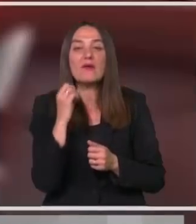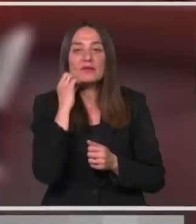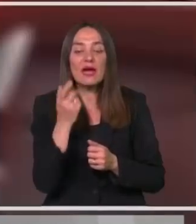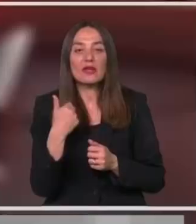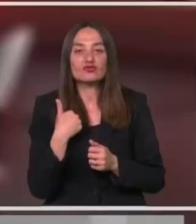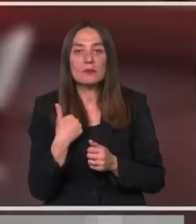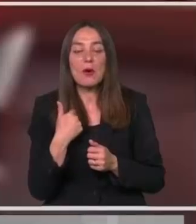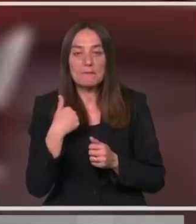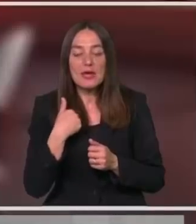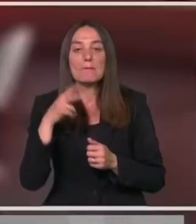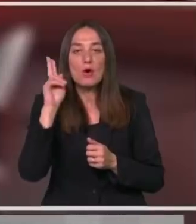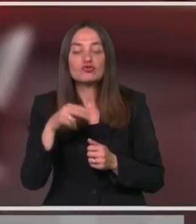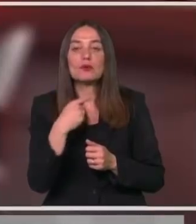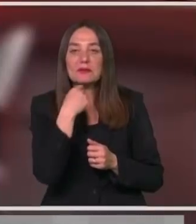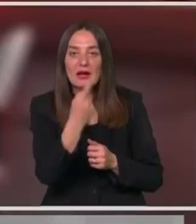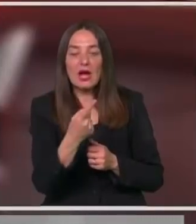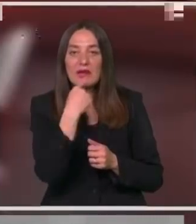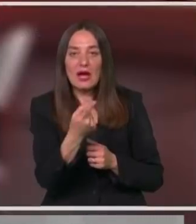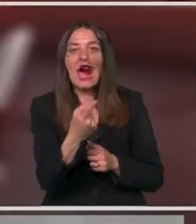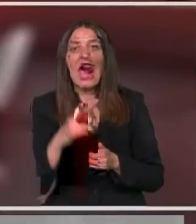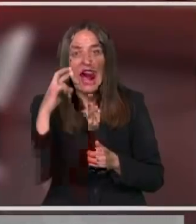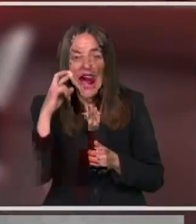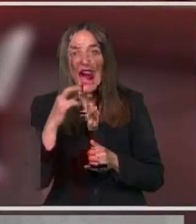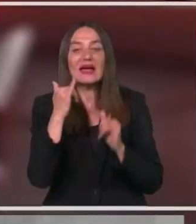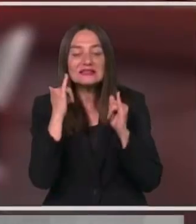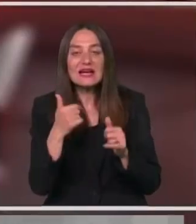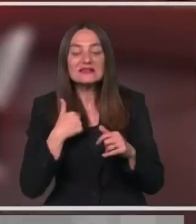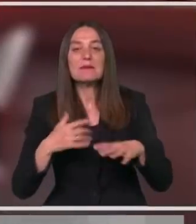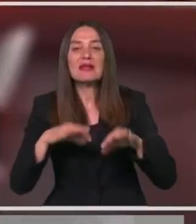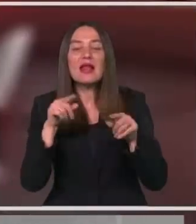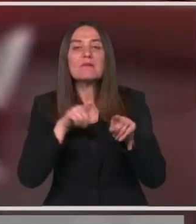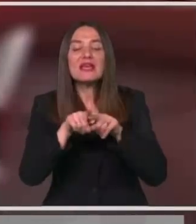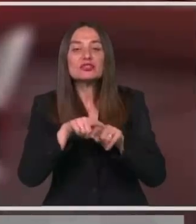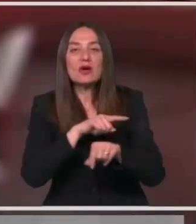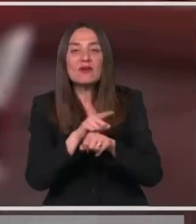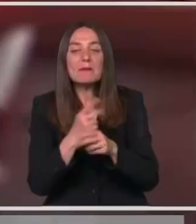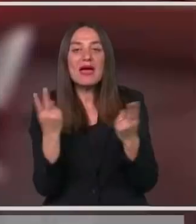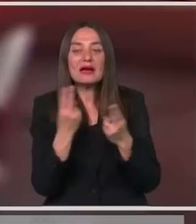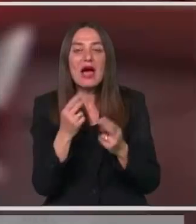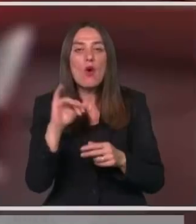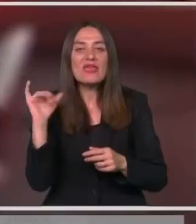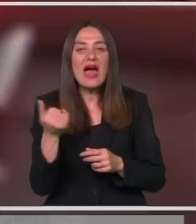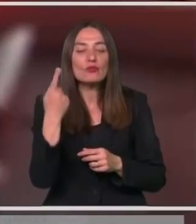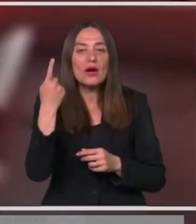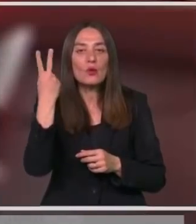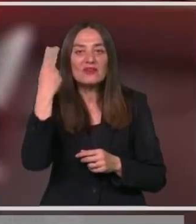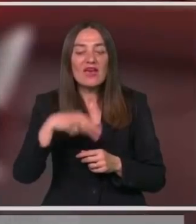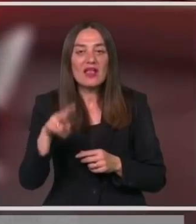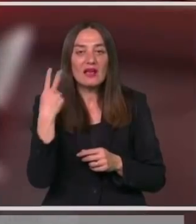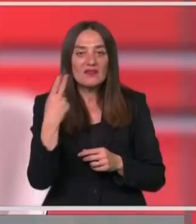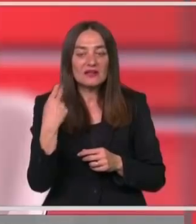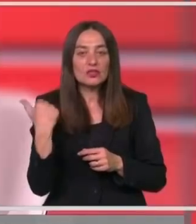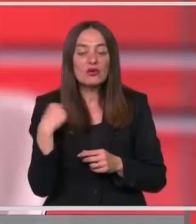ćemo mi moći da kažemo e, sad se nalazimo u istom periodu kao u januaru